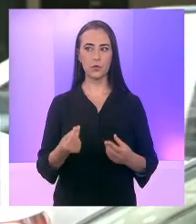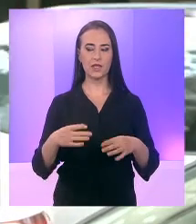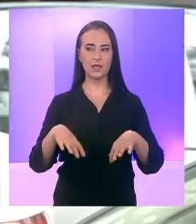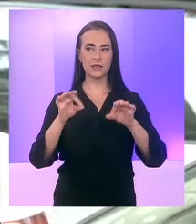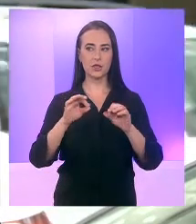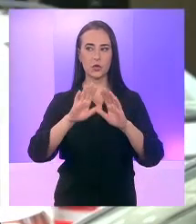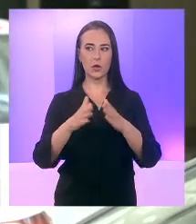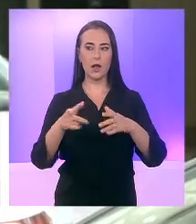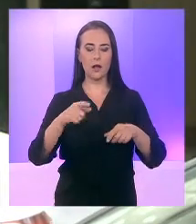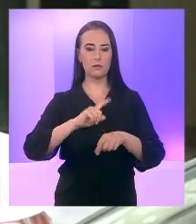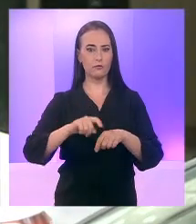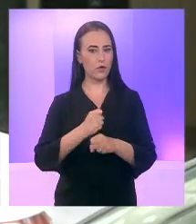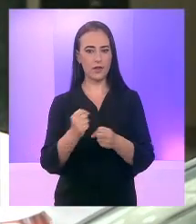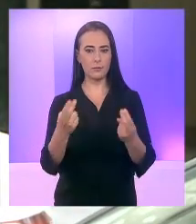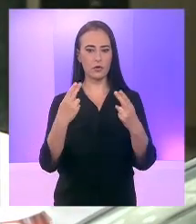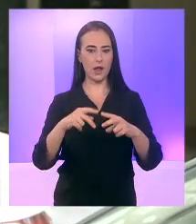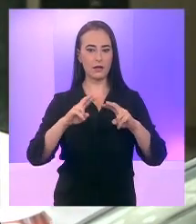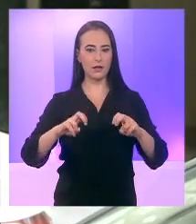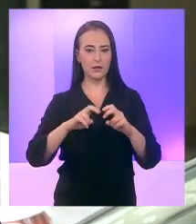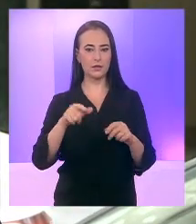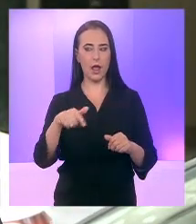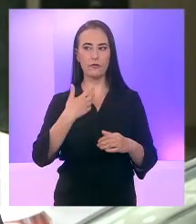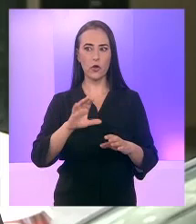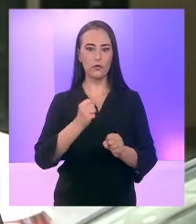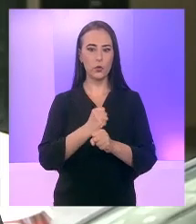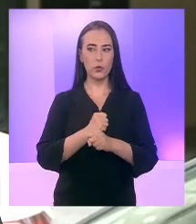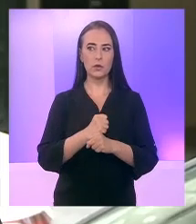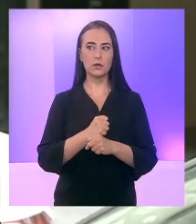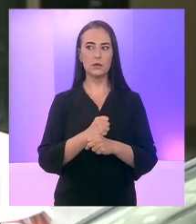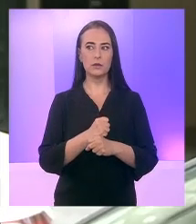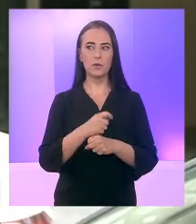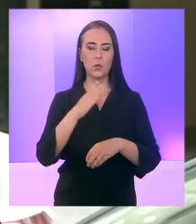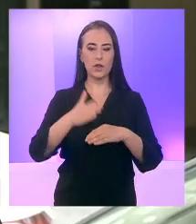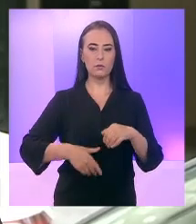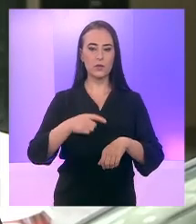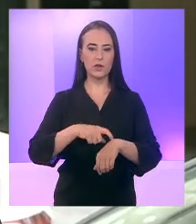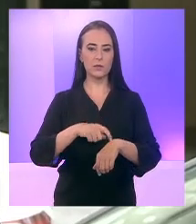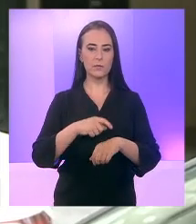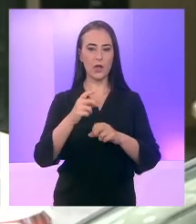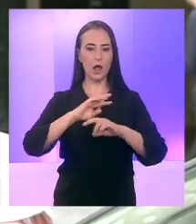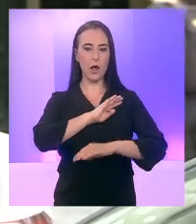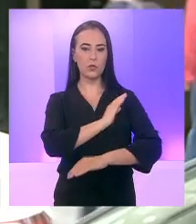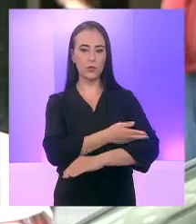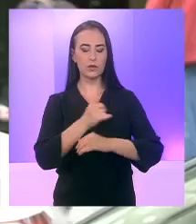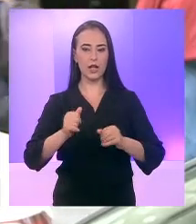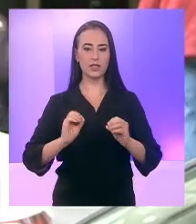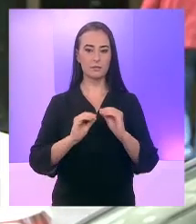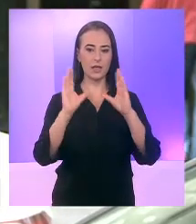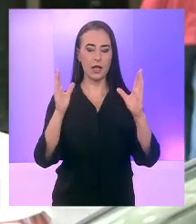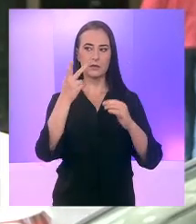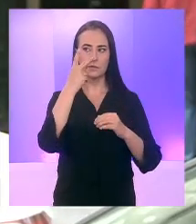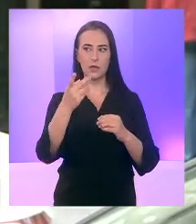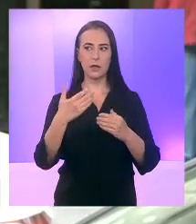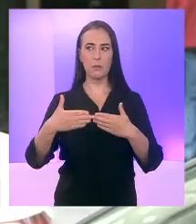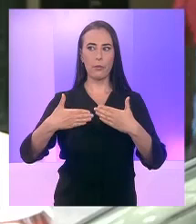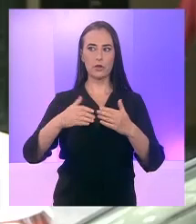Bun găsit tuturor! Un pas important în ancheta anchetatorilor a fost făcut în timpul audierilor din această dimineață.